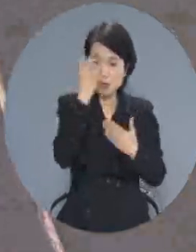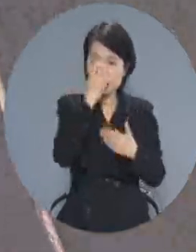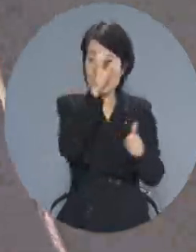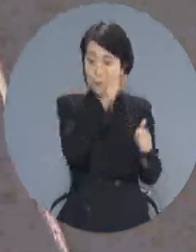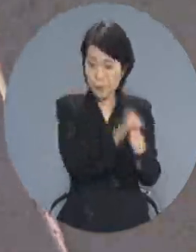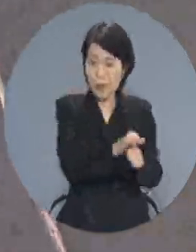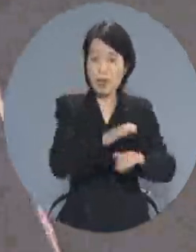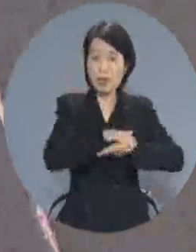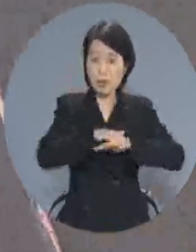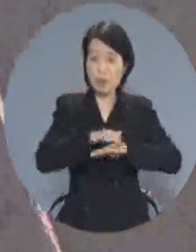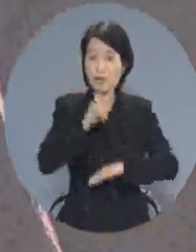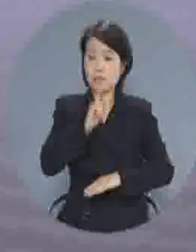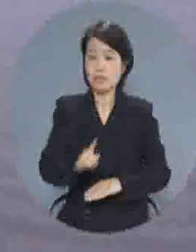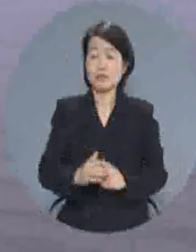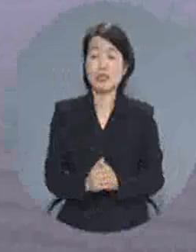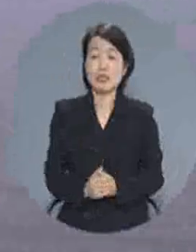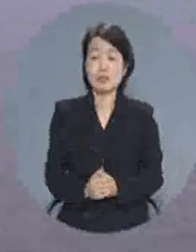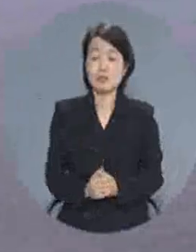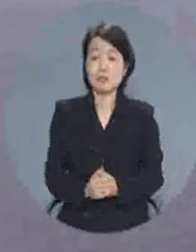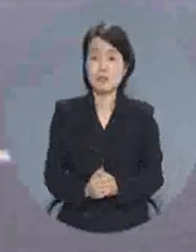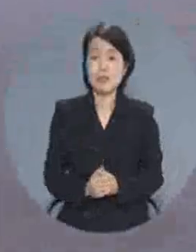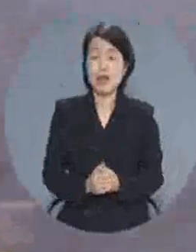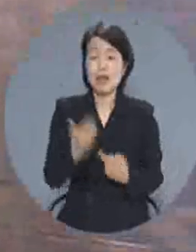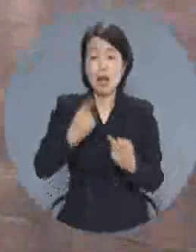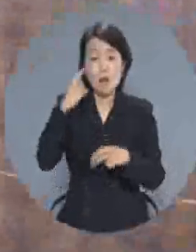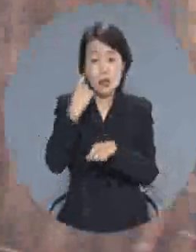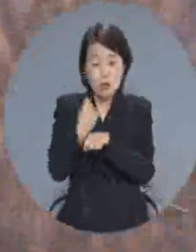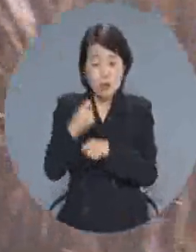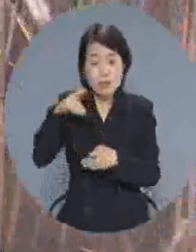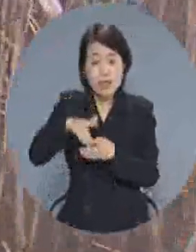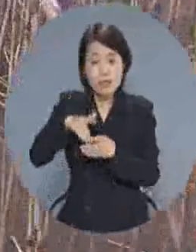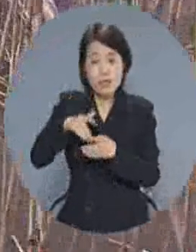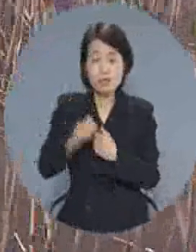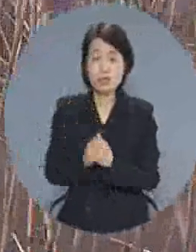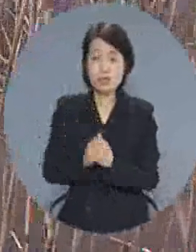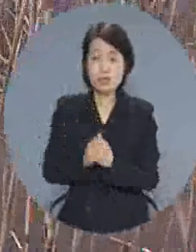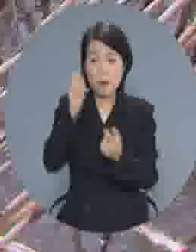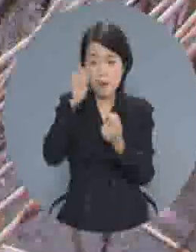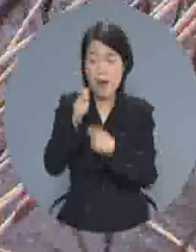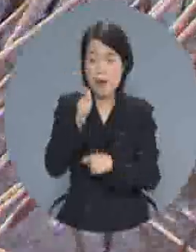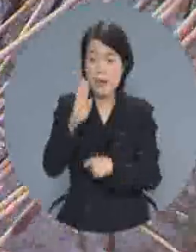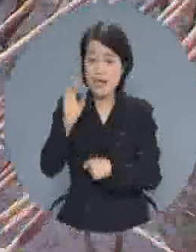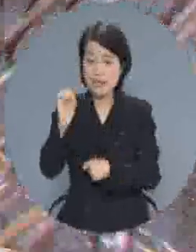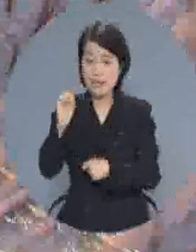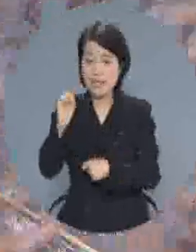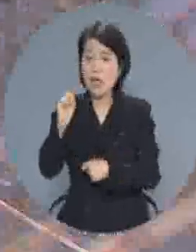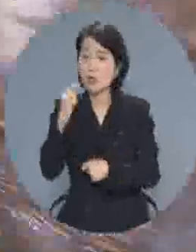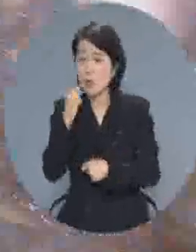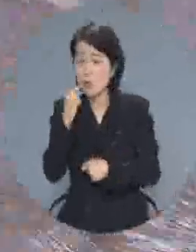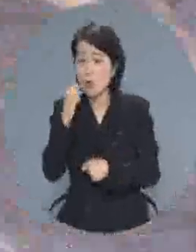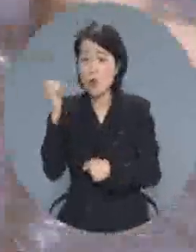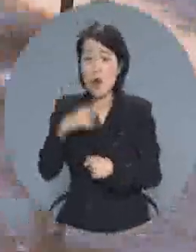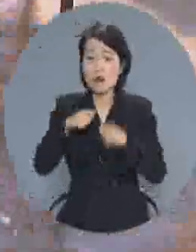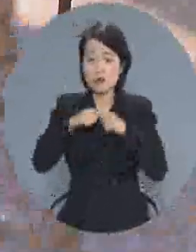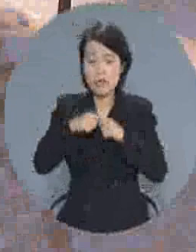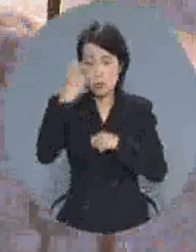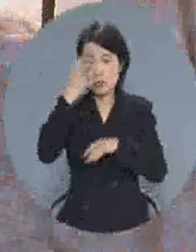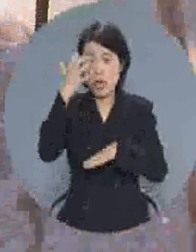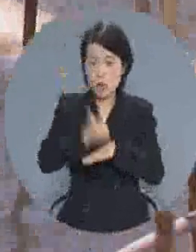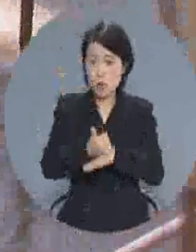실시할 예정이라고 밝혔습니다. 강원대학교 어류연구센터는 조만간 ABS의 검출 농도와 구체적인